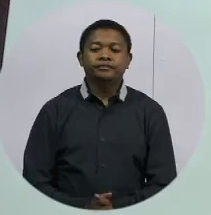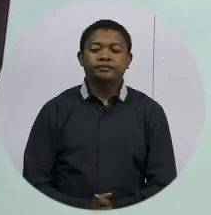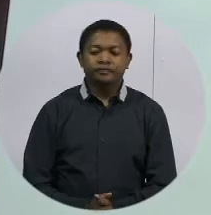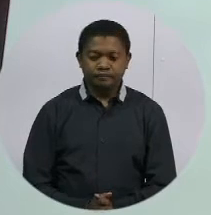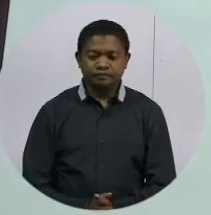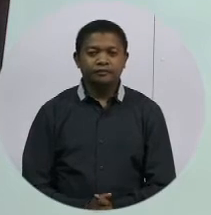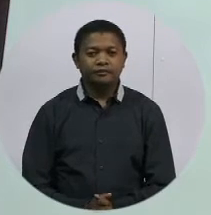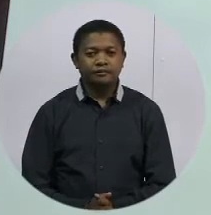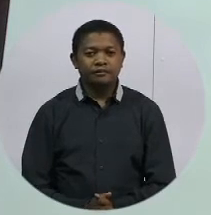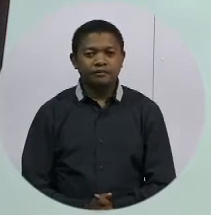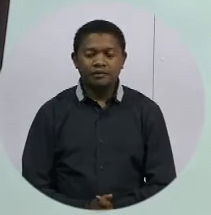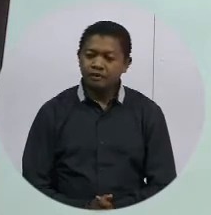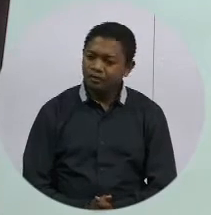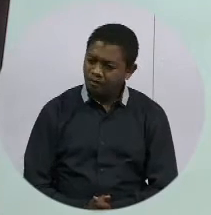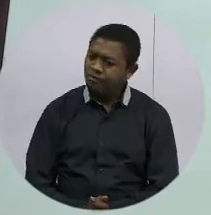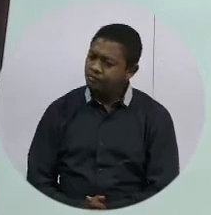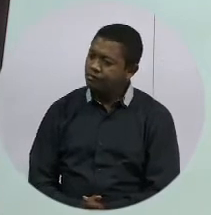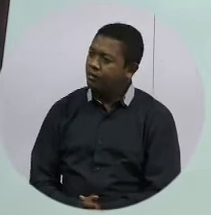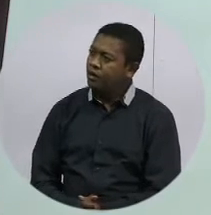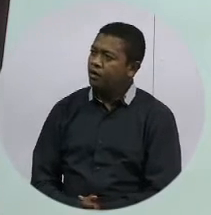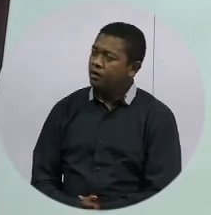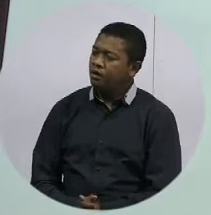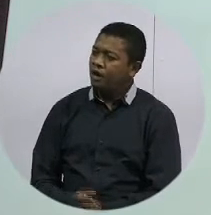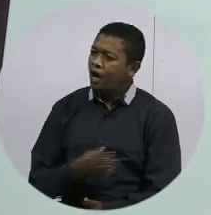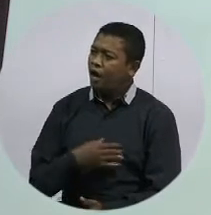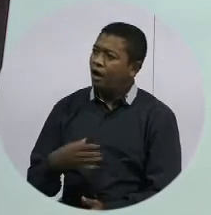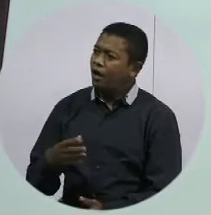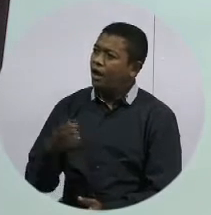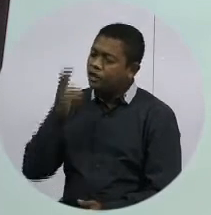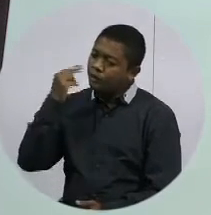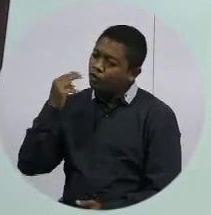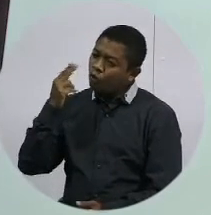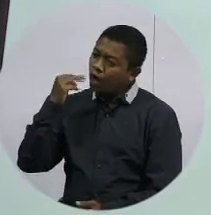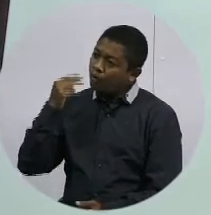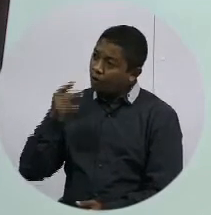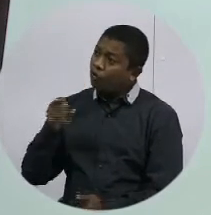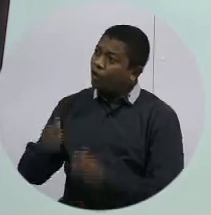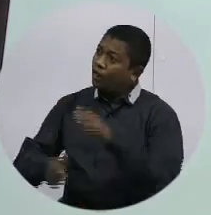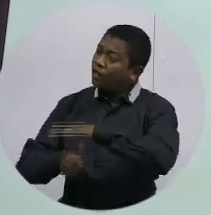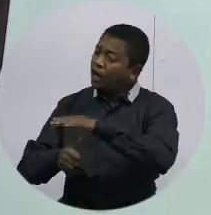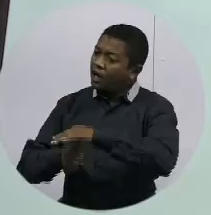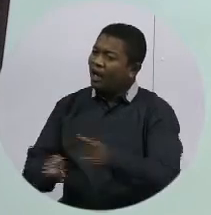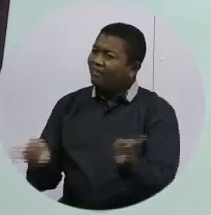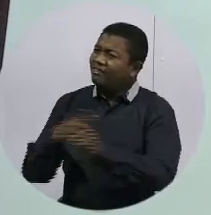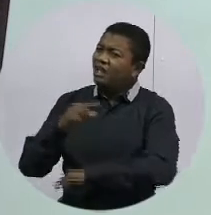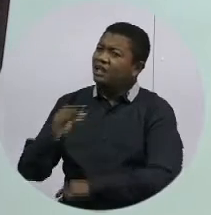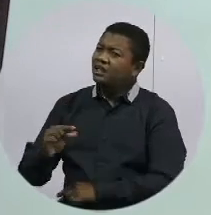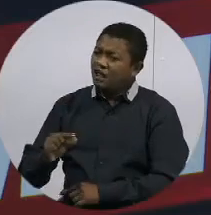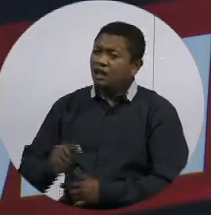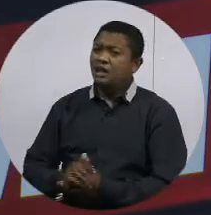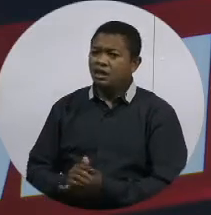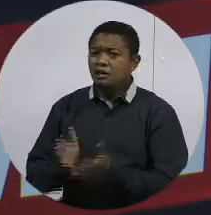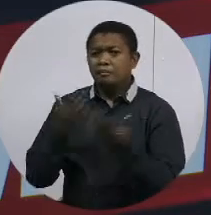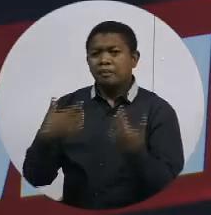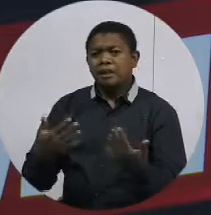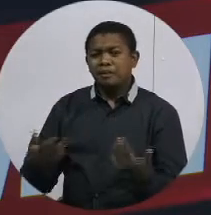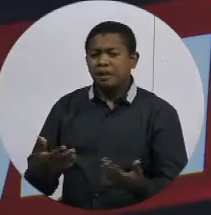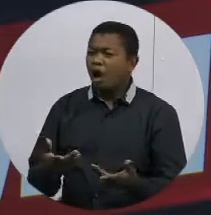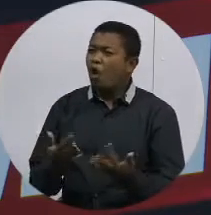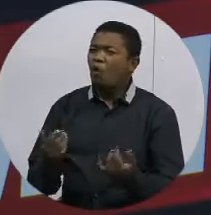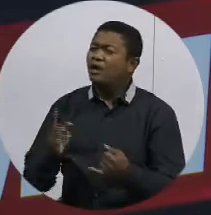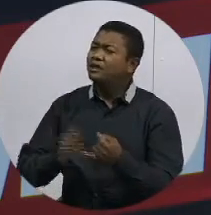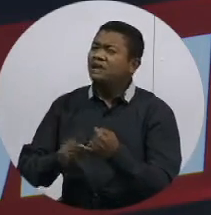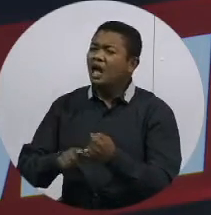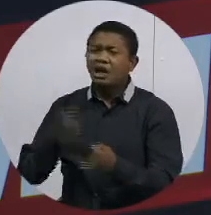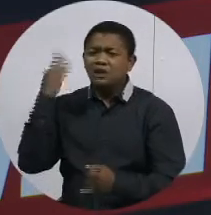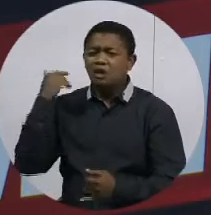Andriamatoa tale iverena kely ny amin'ny resaka fahatarany ivalin'ny fitiliana teo, anisan'ny tena azahoana fitarainana betsaka moa ny amin'izay.